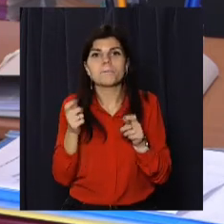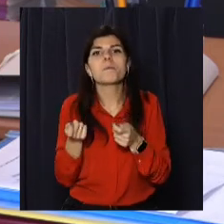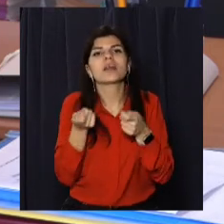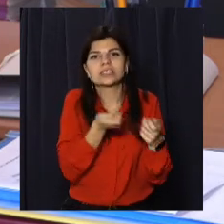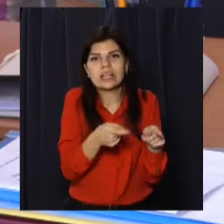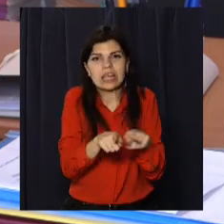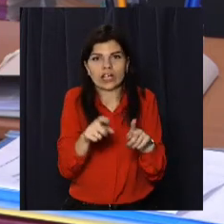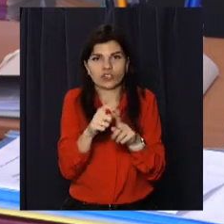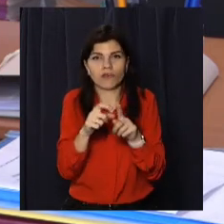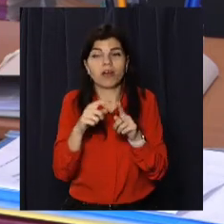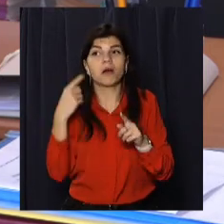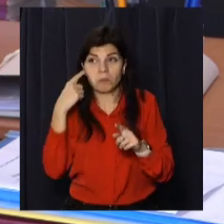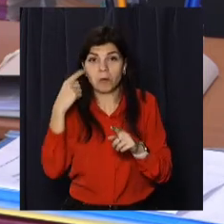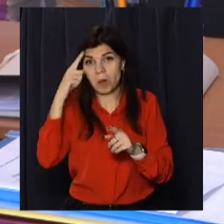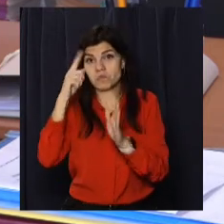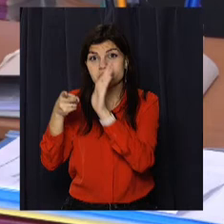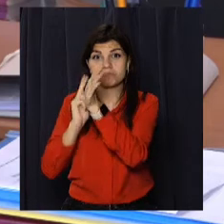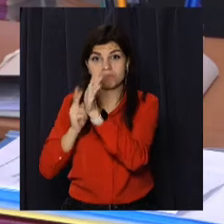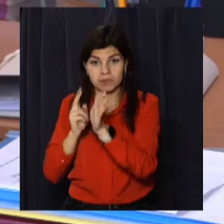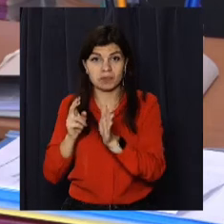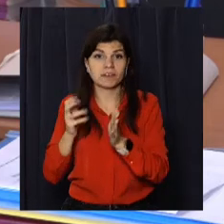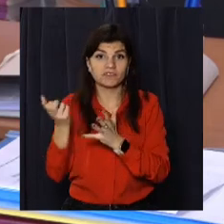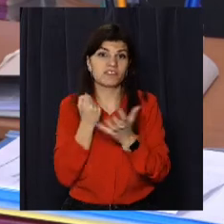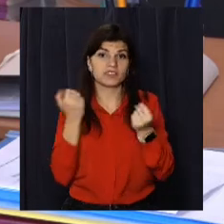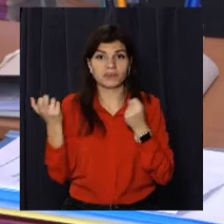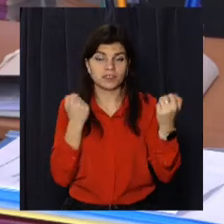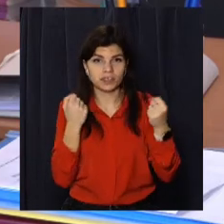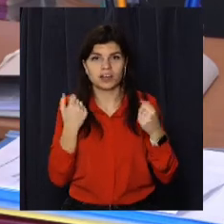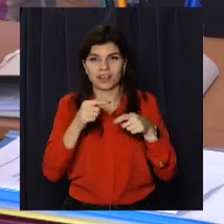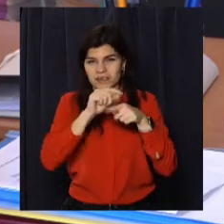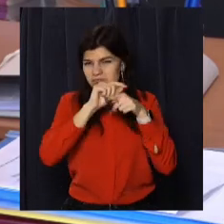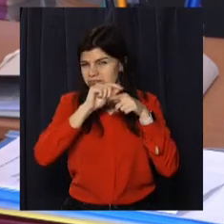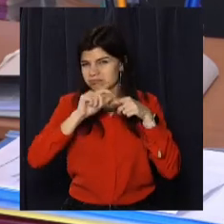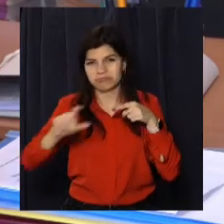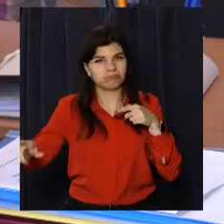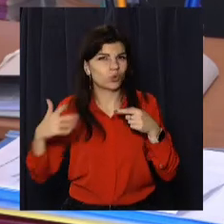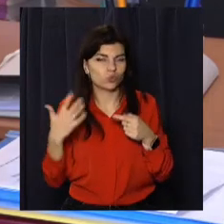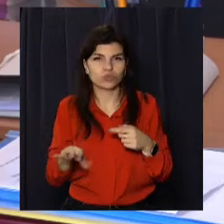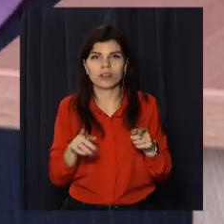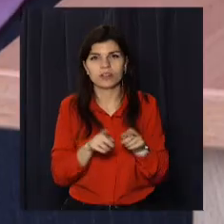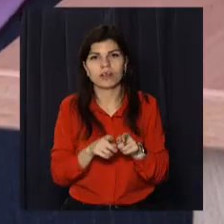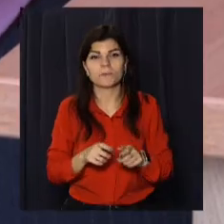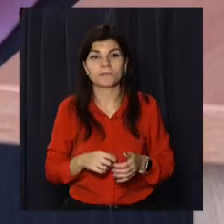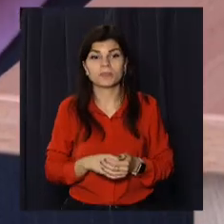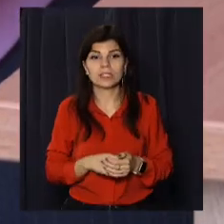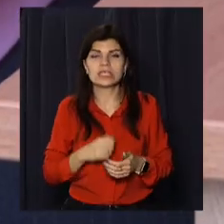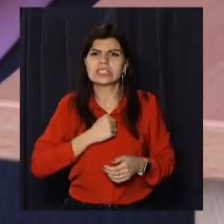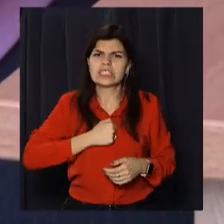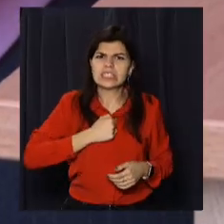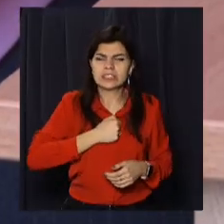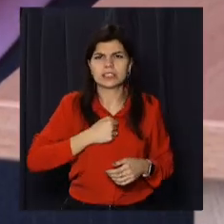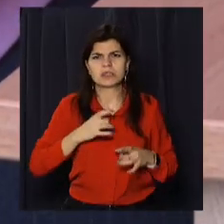ми сприймали їх як щось вороже, то ясно, що такі слова вони теж стали, ну, такими негарними. Злість,